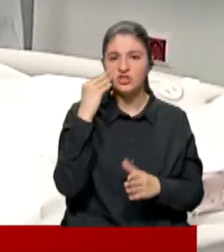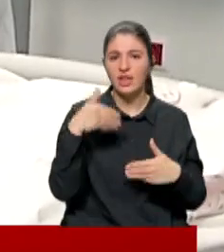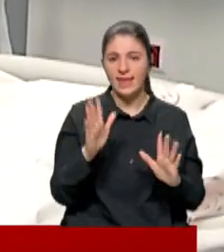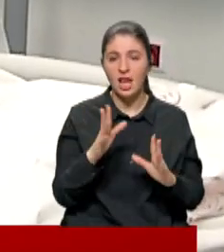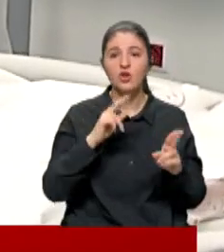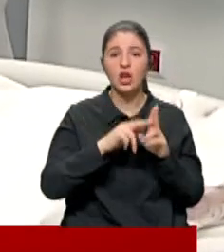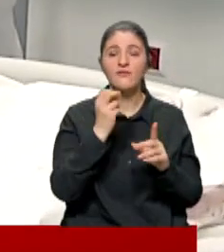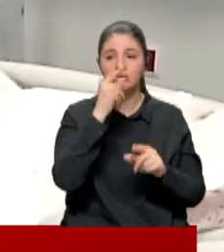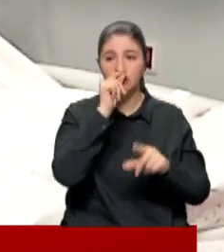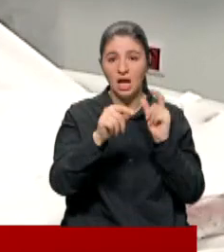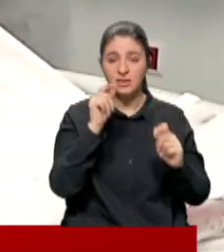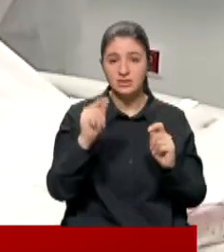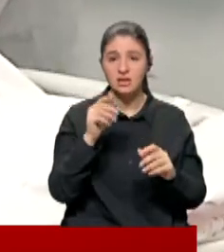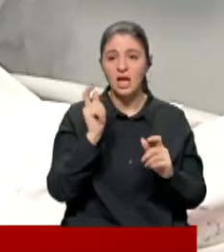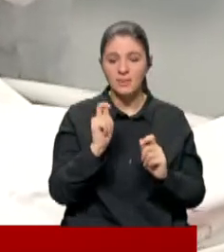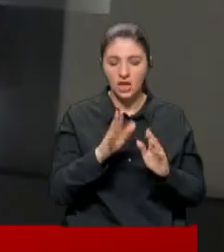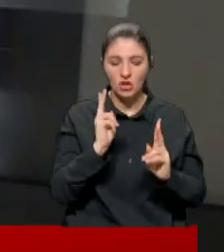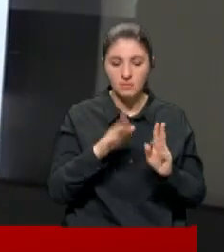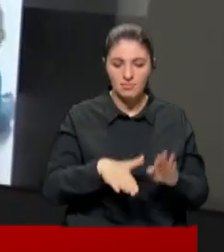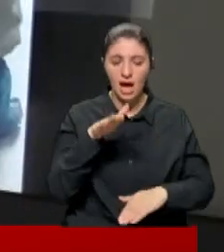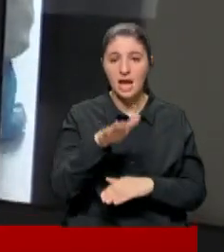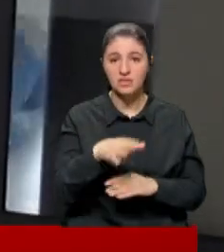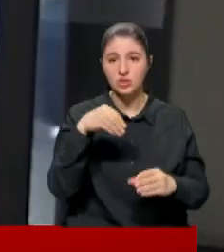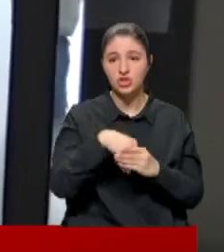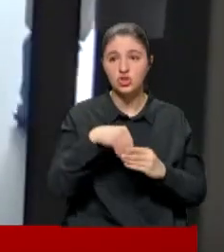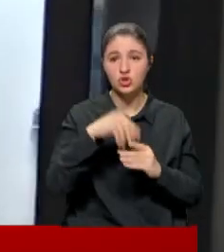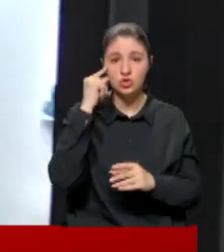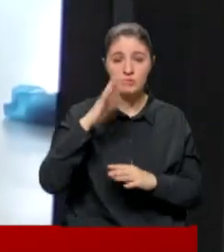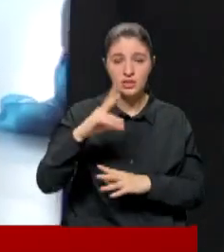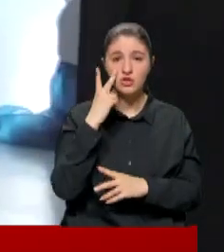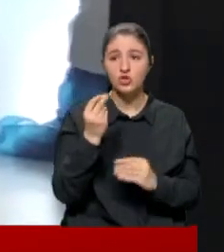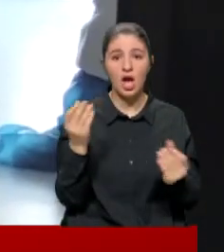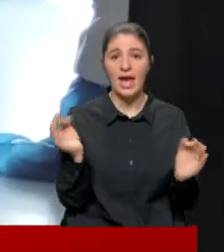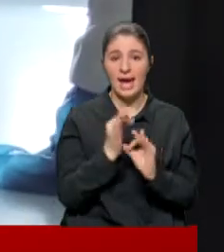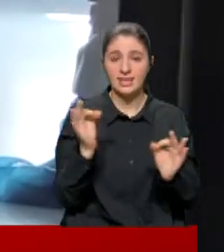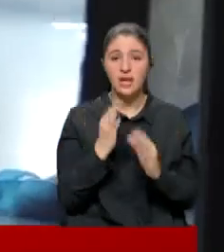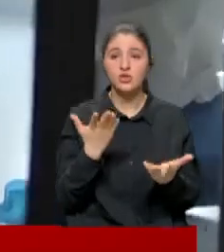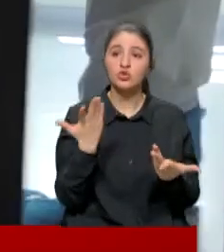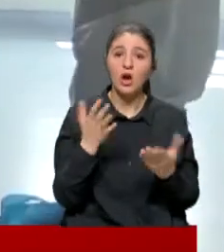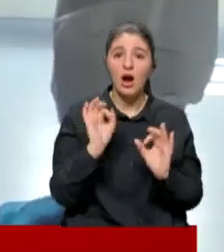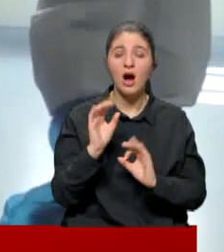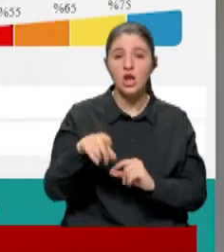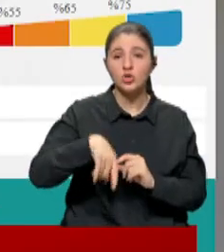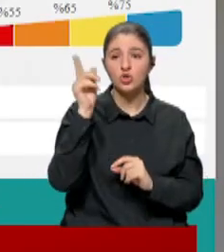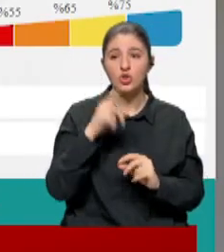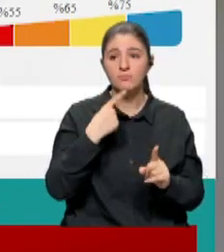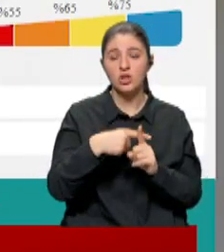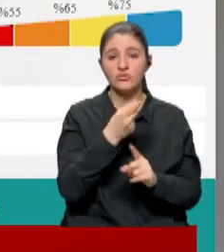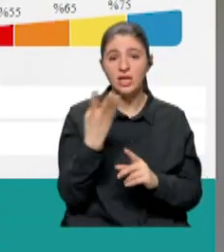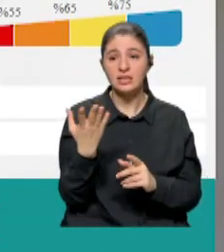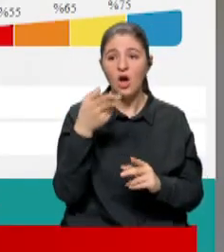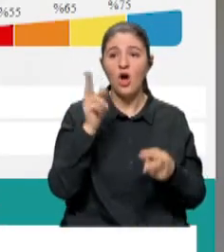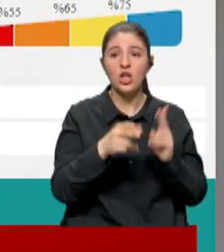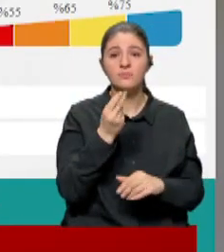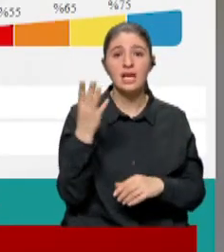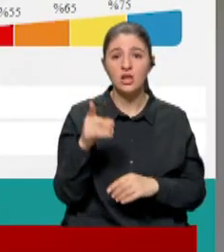değil. Koronavirüs salgınında atılan normalleşme adımları için uzmanlara göre çok erkendi. Çünkü hala günlük vaka sayıları da